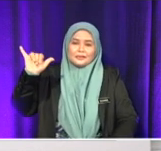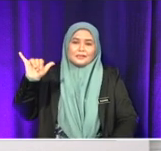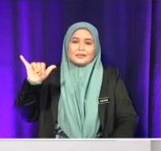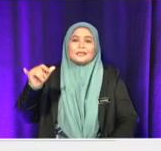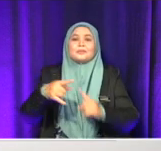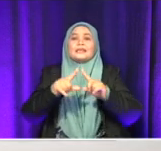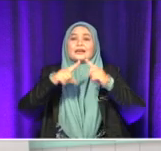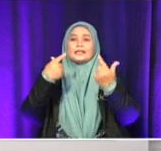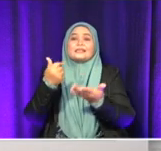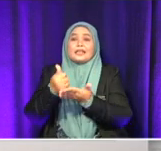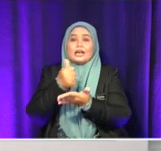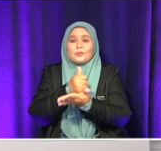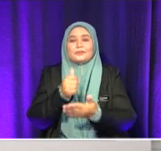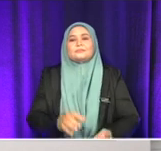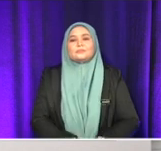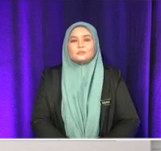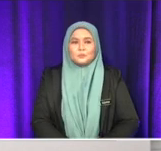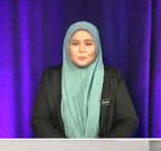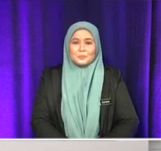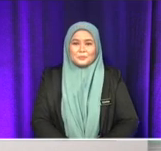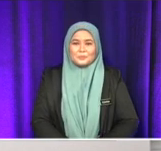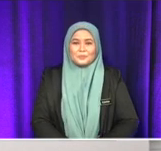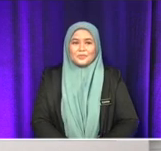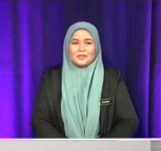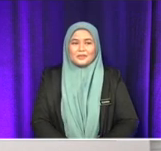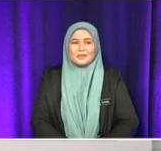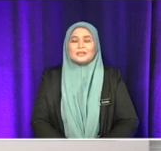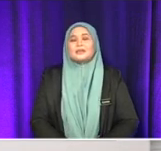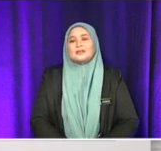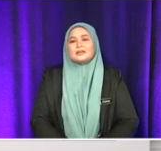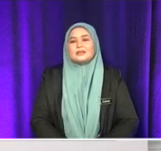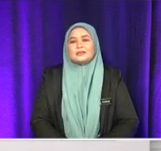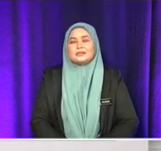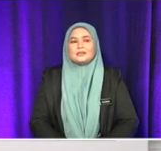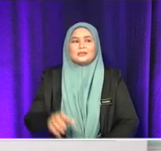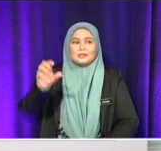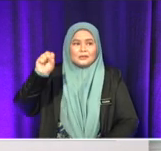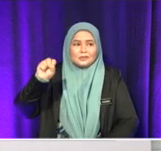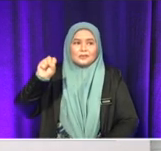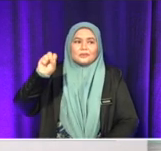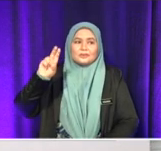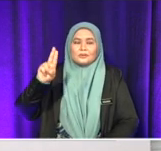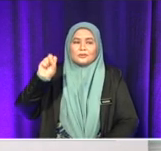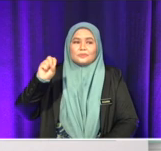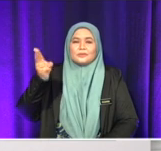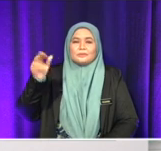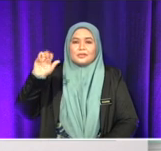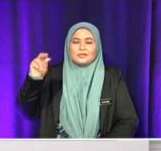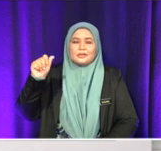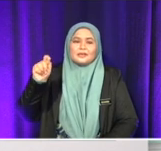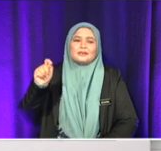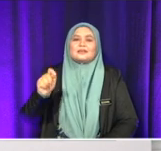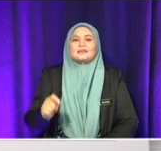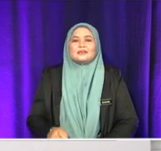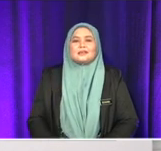lantai Reni Oke dan Dior ini adalah Susmita anak perempuan dia pedas Oke